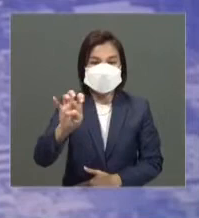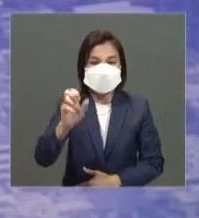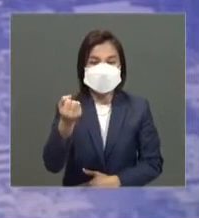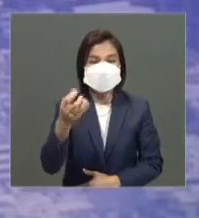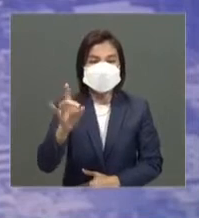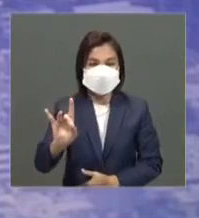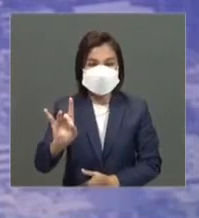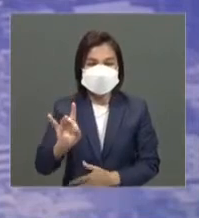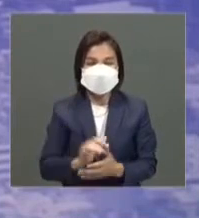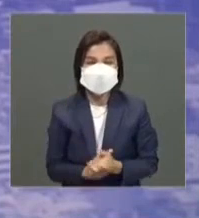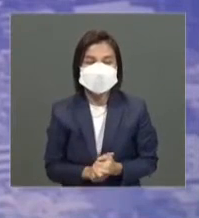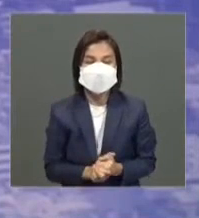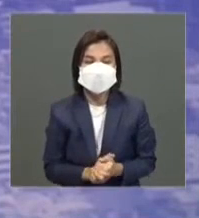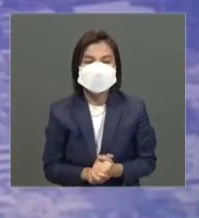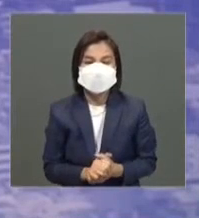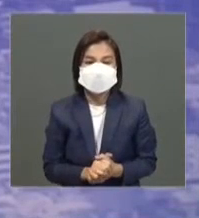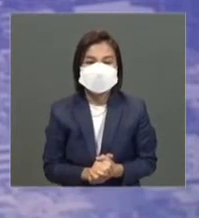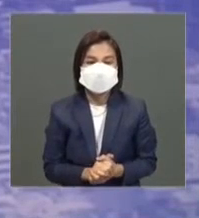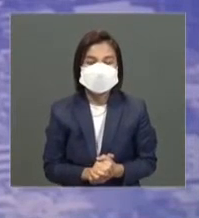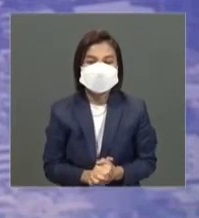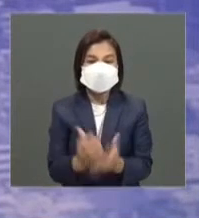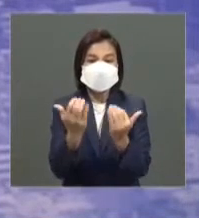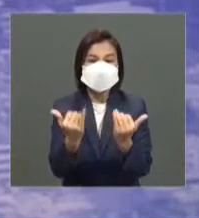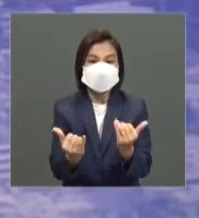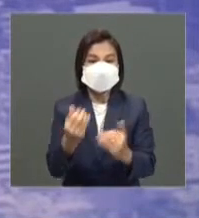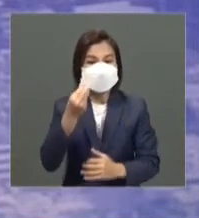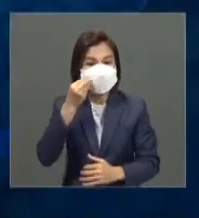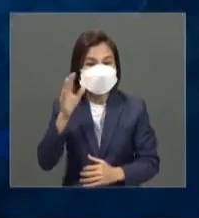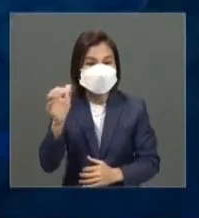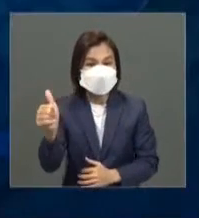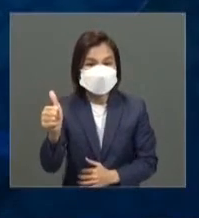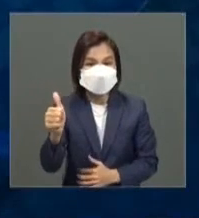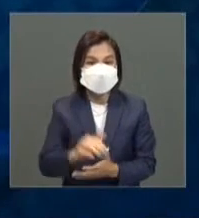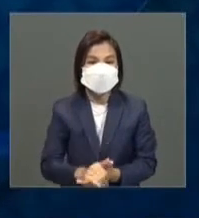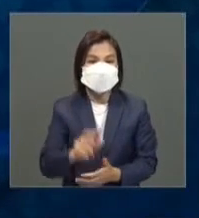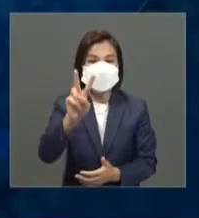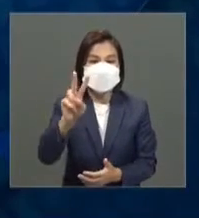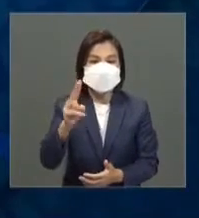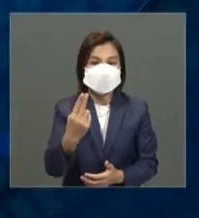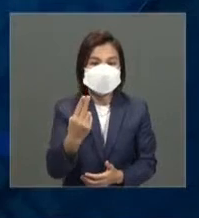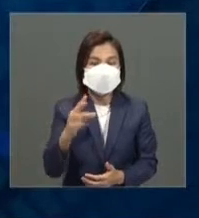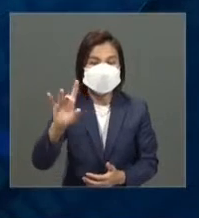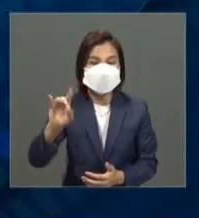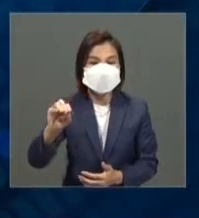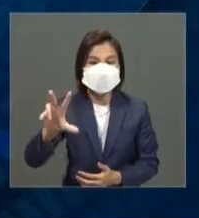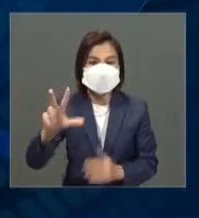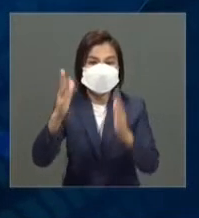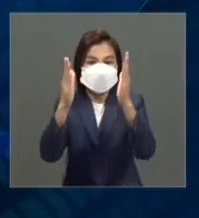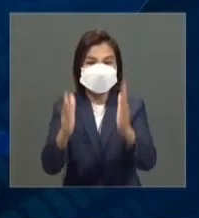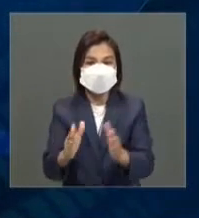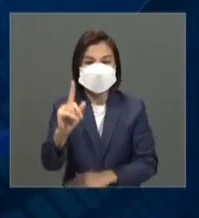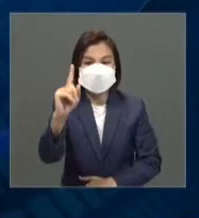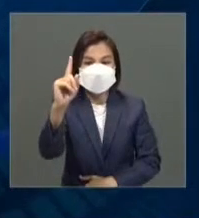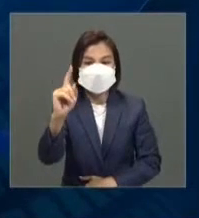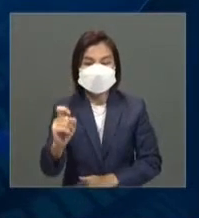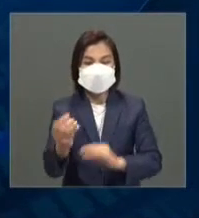23,418 รายครับแล้วก็ตอนนี้หายป่วยไป 20,083 รายนะครับมีเสียชี